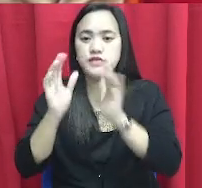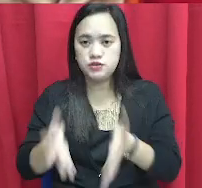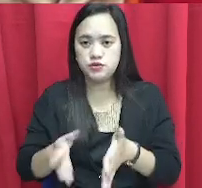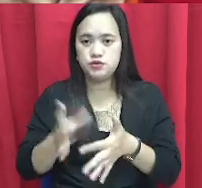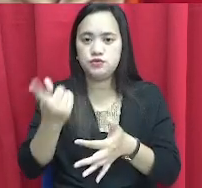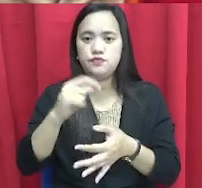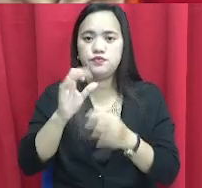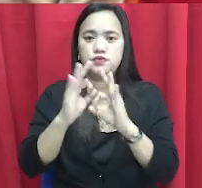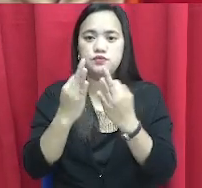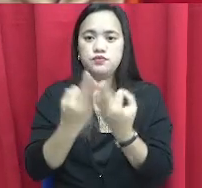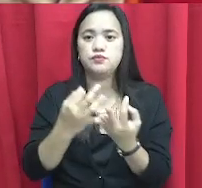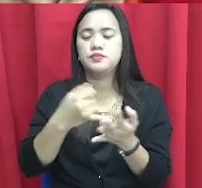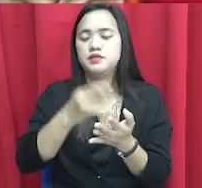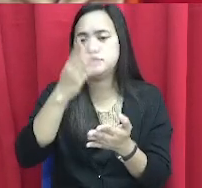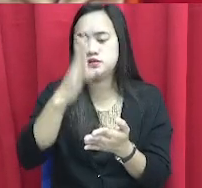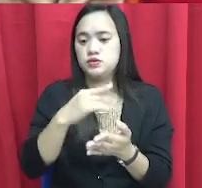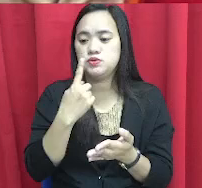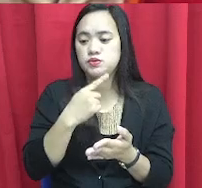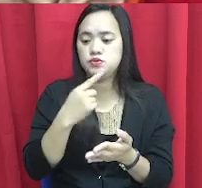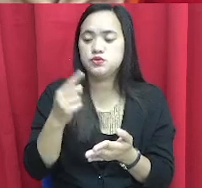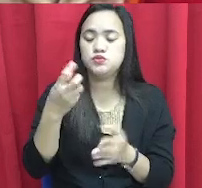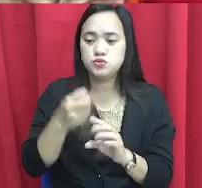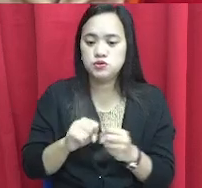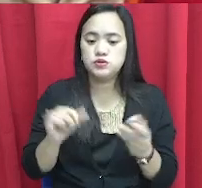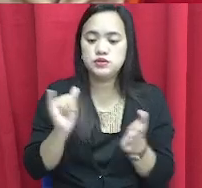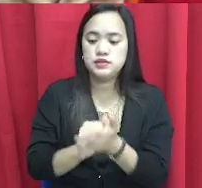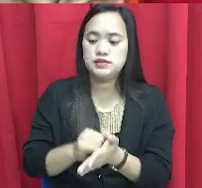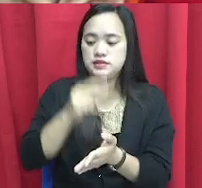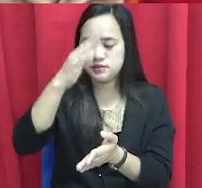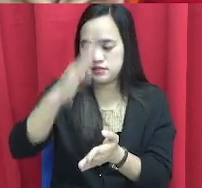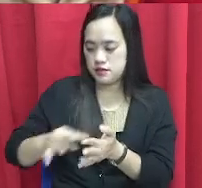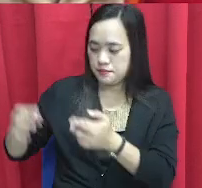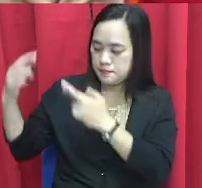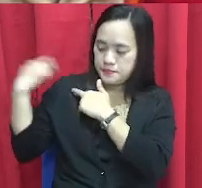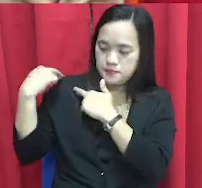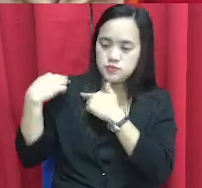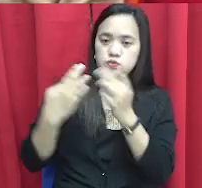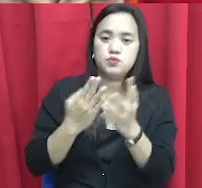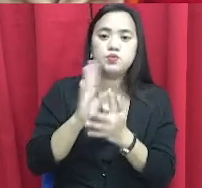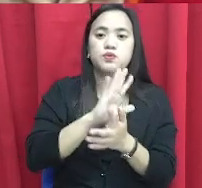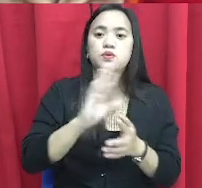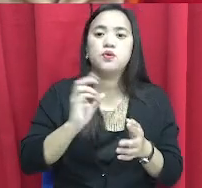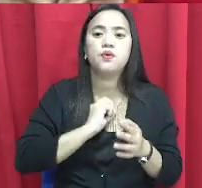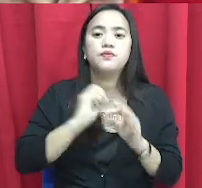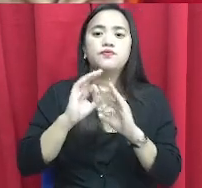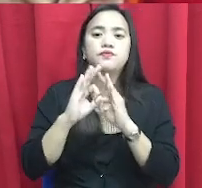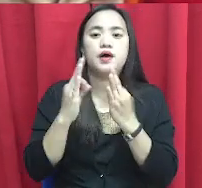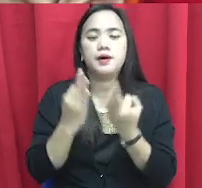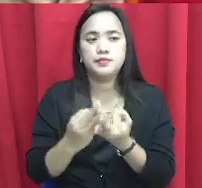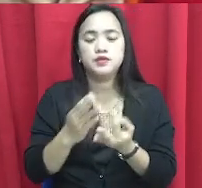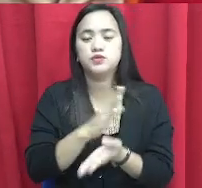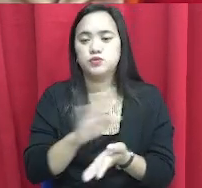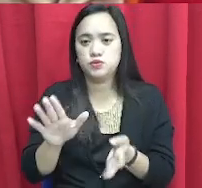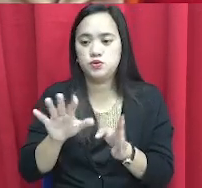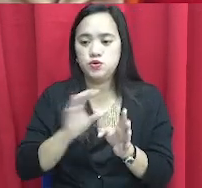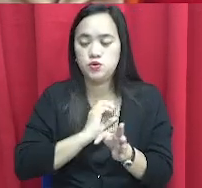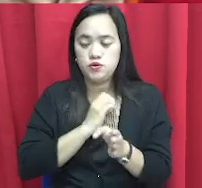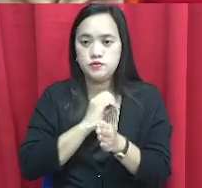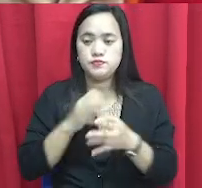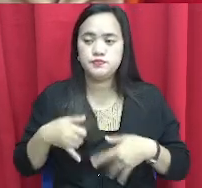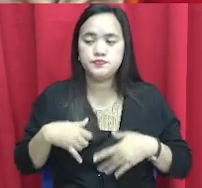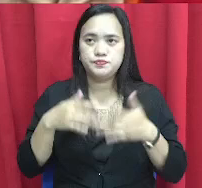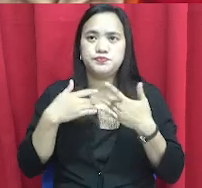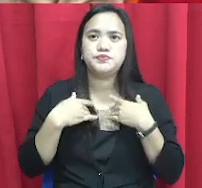Diyos upang magampanan ng Diyos ang kanyang responsibility sa iyong family sa iyong anak at sa iyong